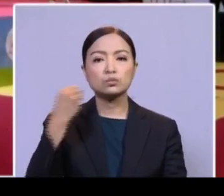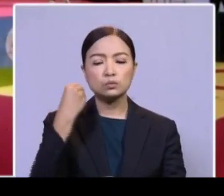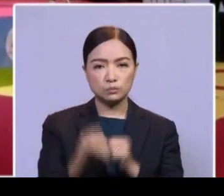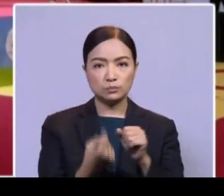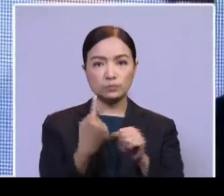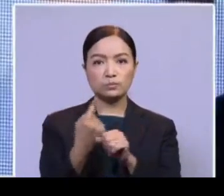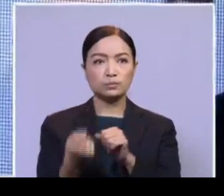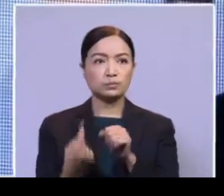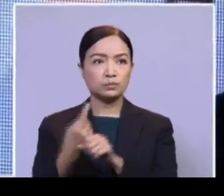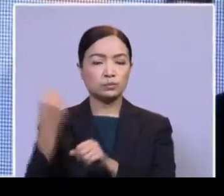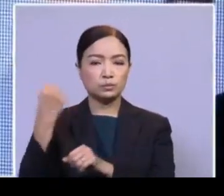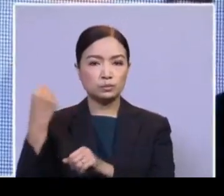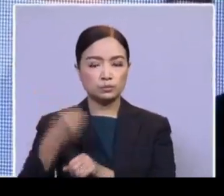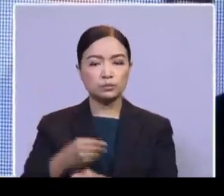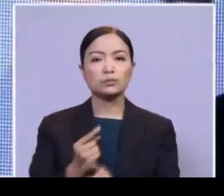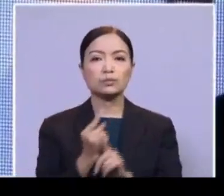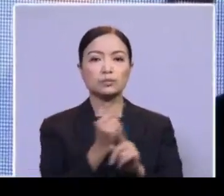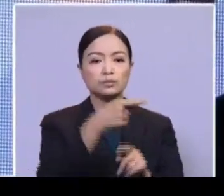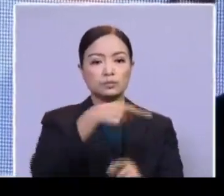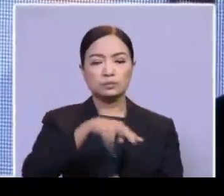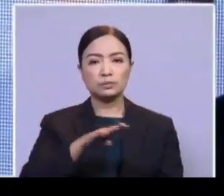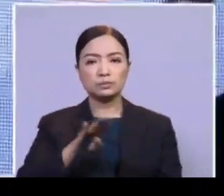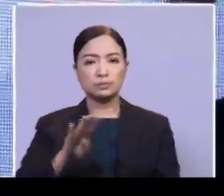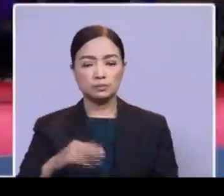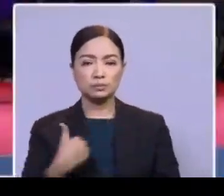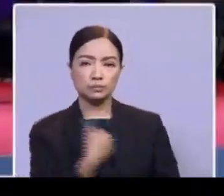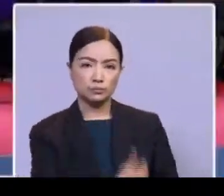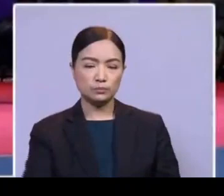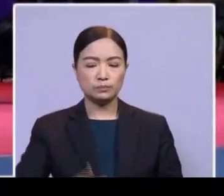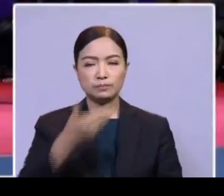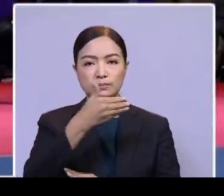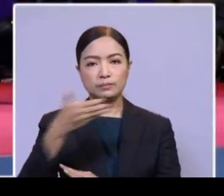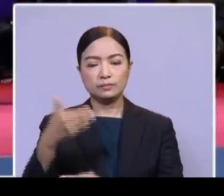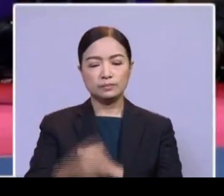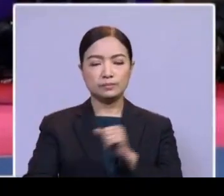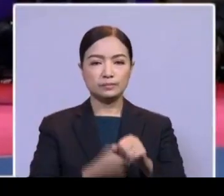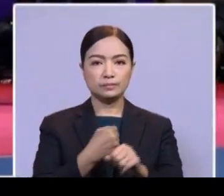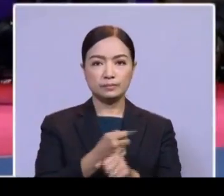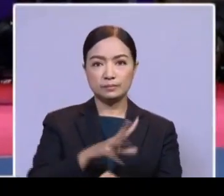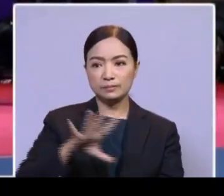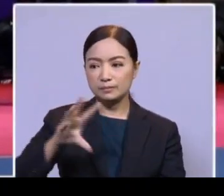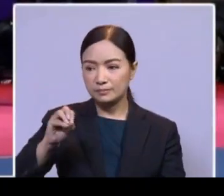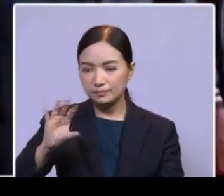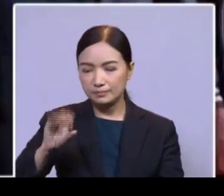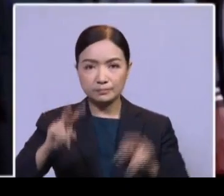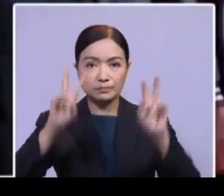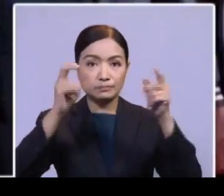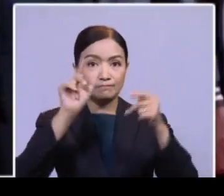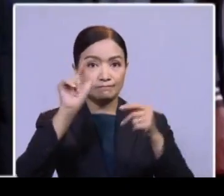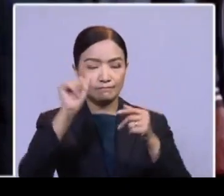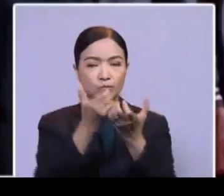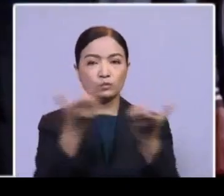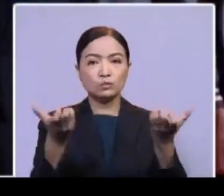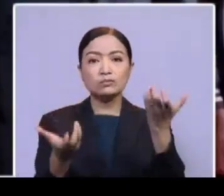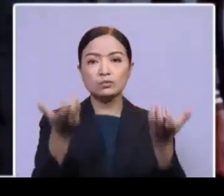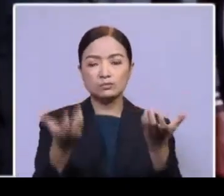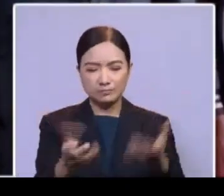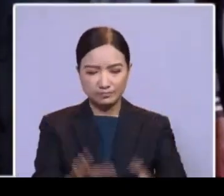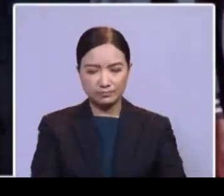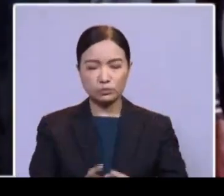พรบสุขภาพแห่งชาติพุทธศักราช 2550ค่ะโดยในปีนี้ภายใต้ประเด็นหลักความเป็นธรรมด้านสุขภาพ